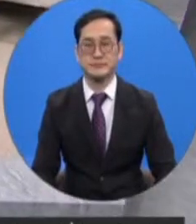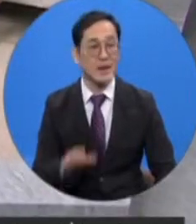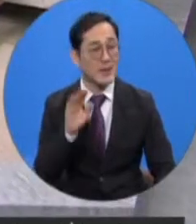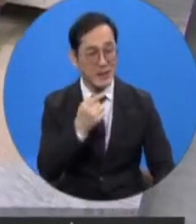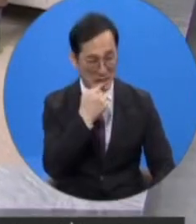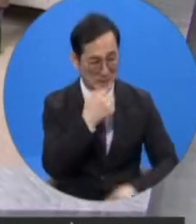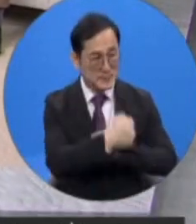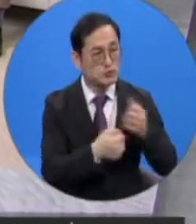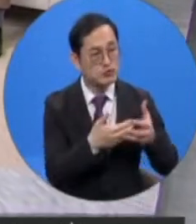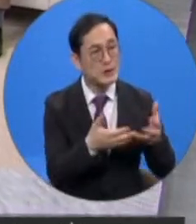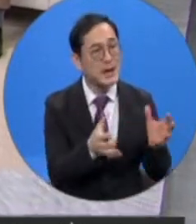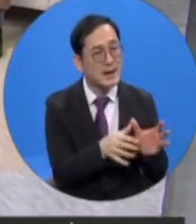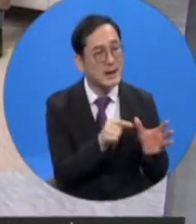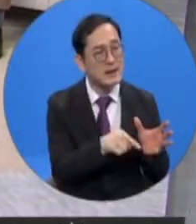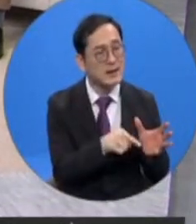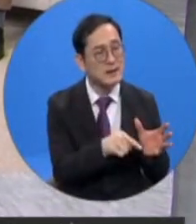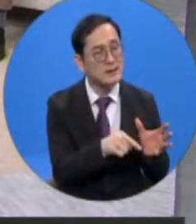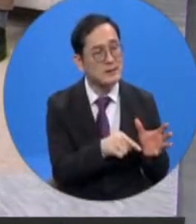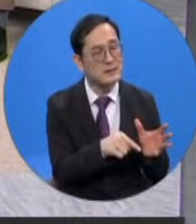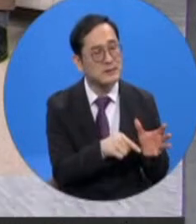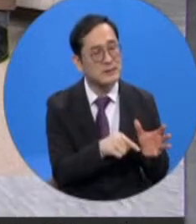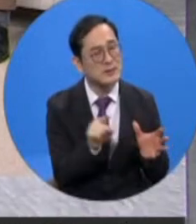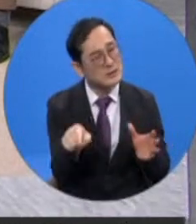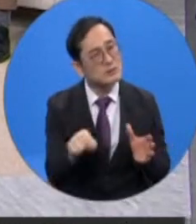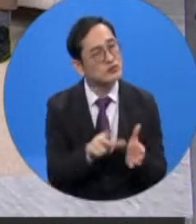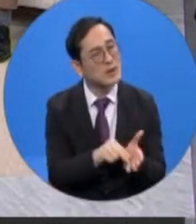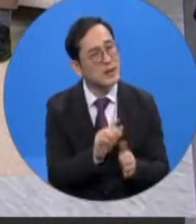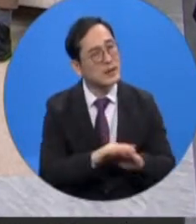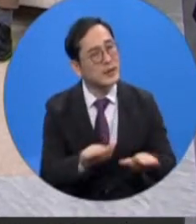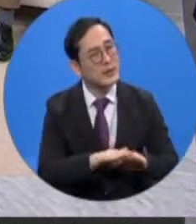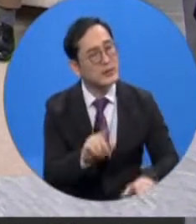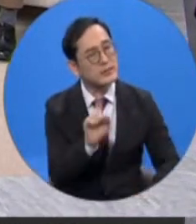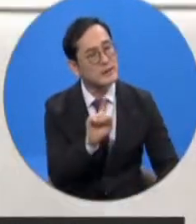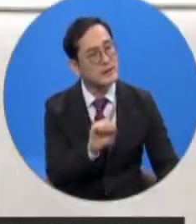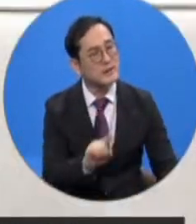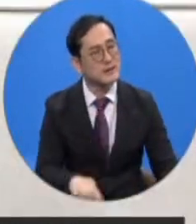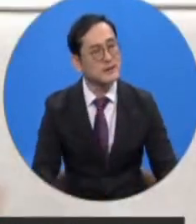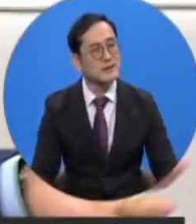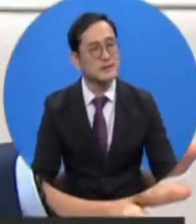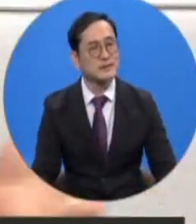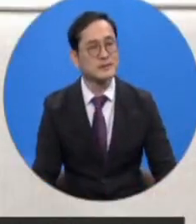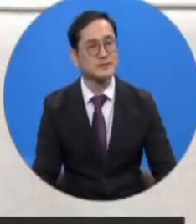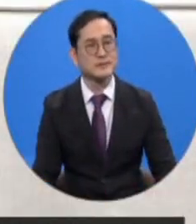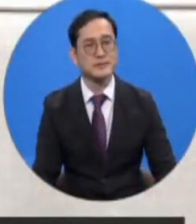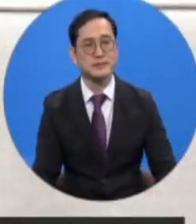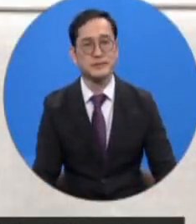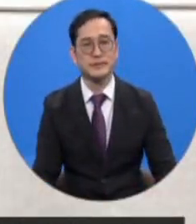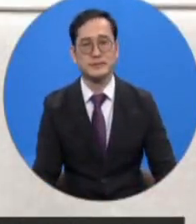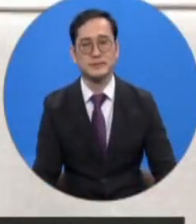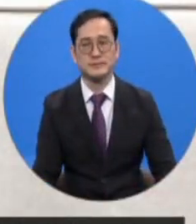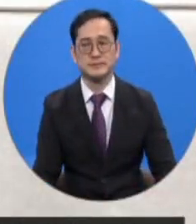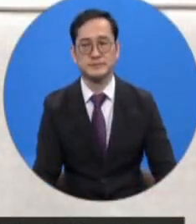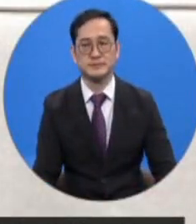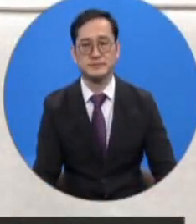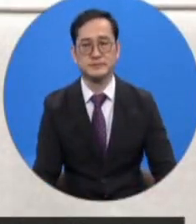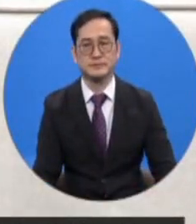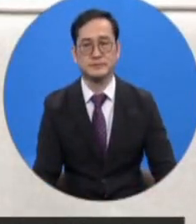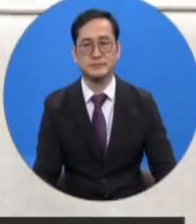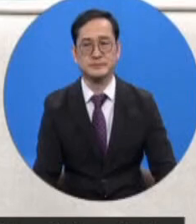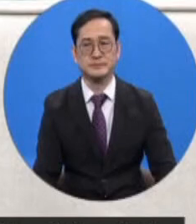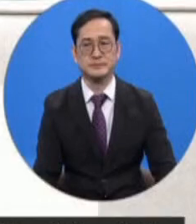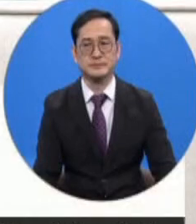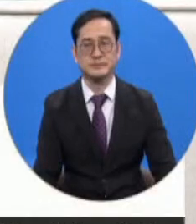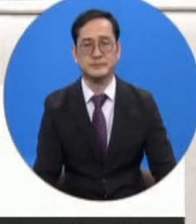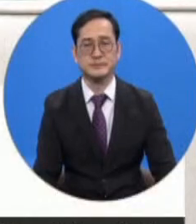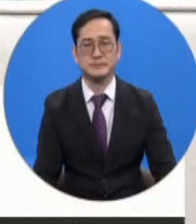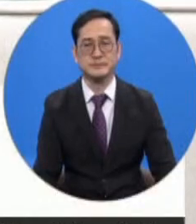어떻게 대응을 해야 합니까? 뭐 지금 봤을 때는 어쨌든 뭐 전체적으로 모든 선대위가 가족 리스크를